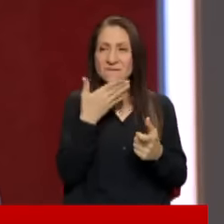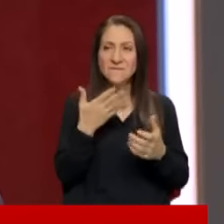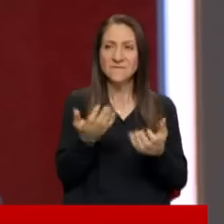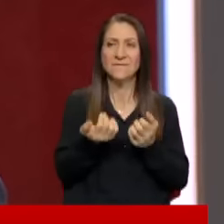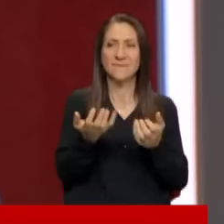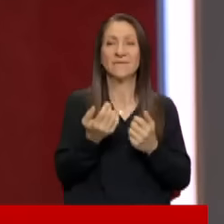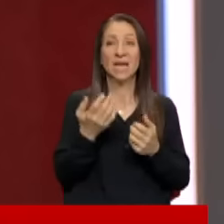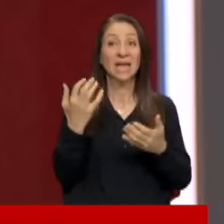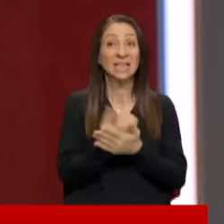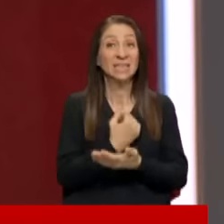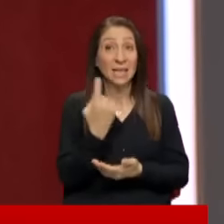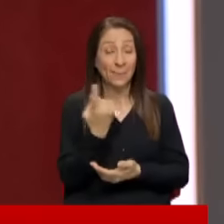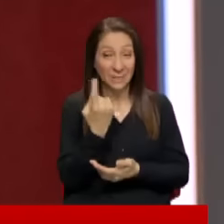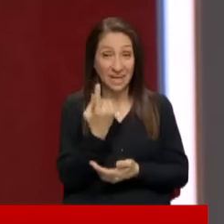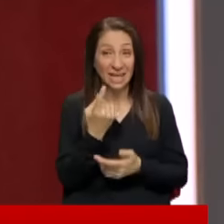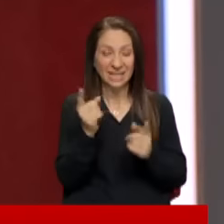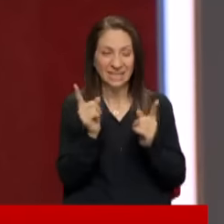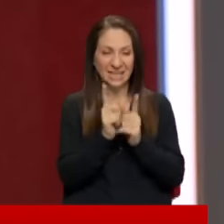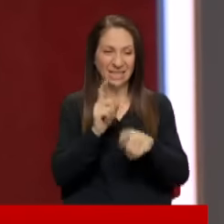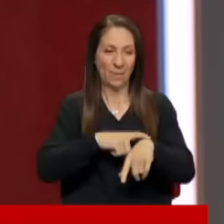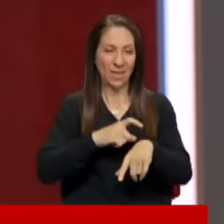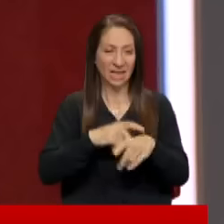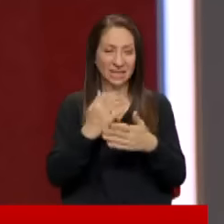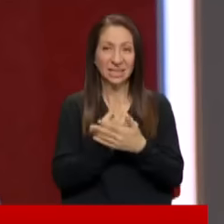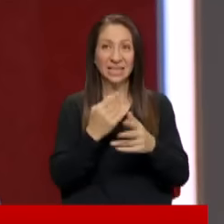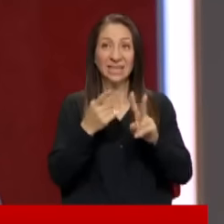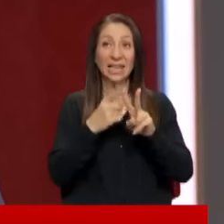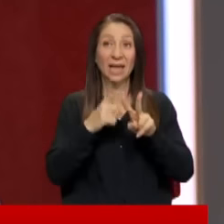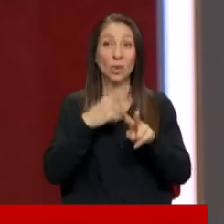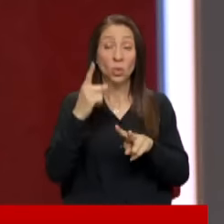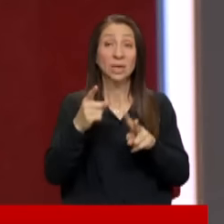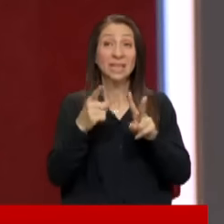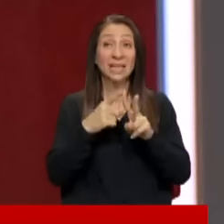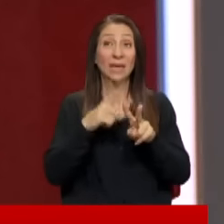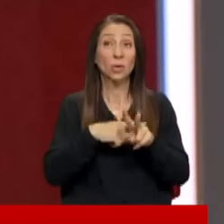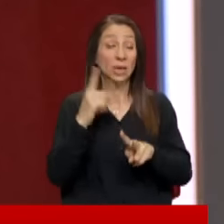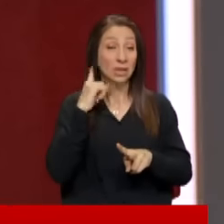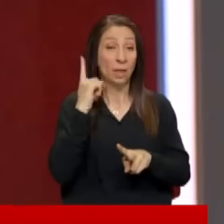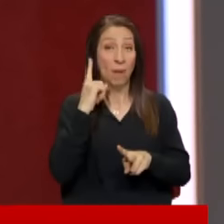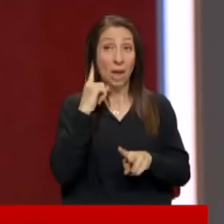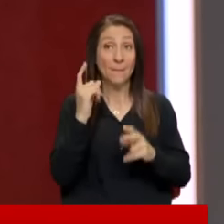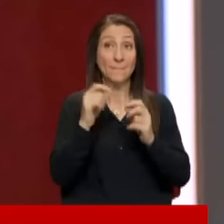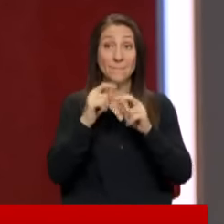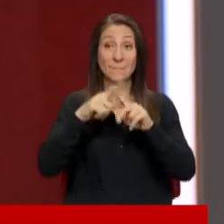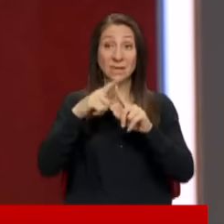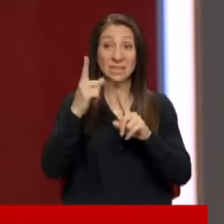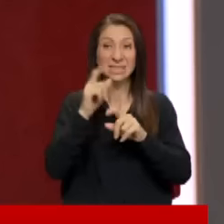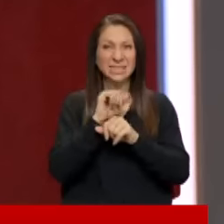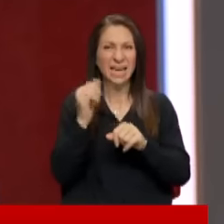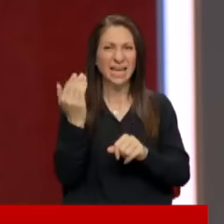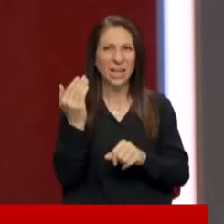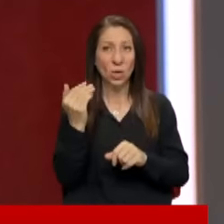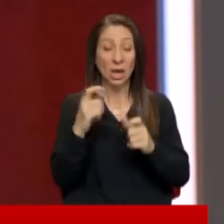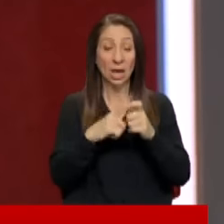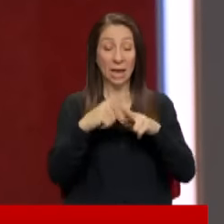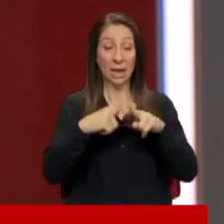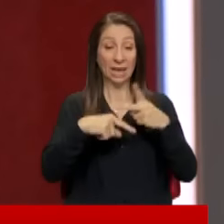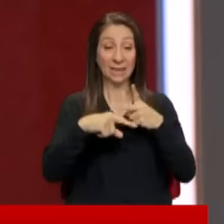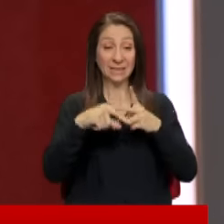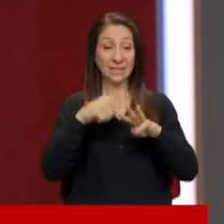ülke. Kazananlardan biri, yani kısa vadede kazananlardan biri Netanyahu oldu. Netanyahu'nun itibarı Batı dünyasında bile zedeleniyordu. Çünkü Gazze'de